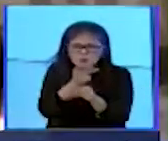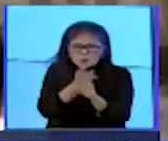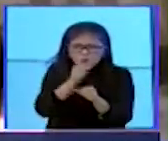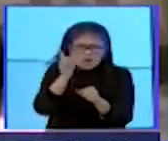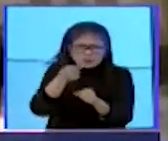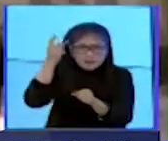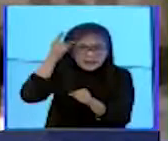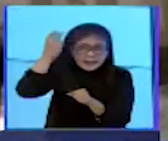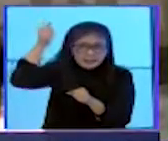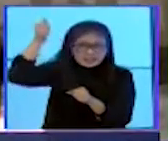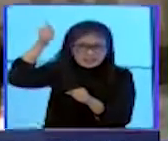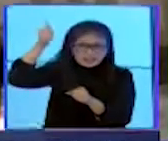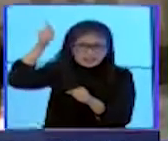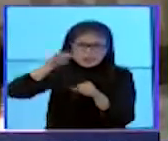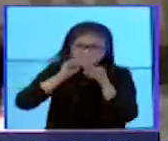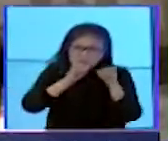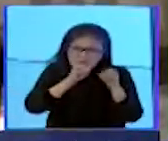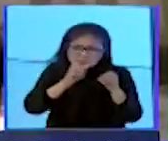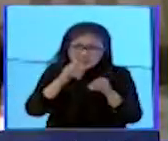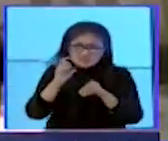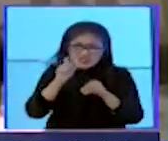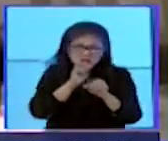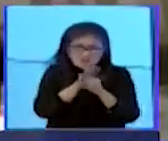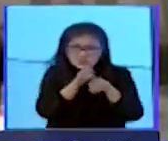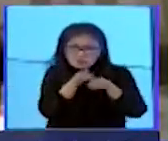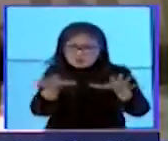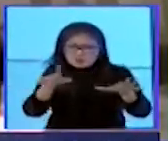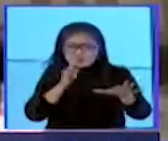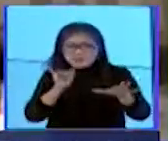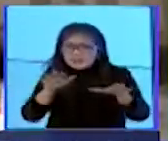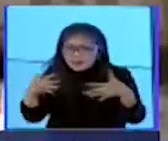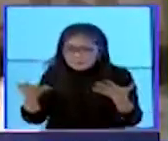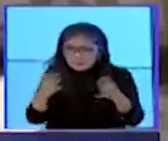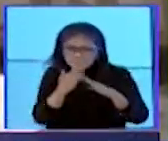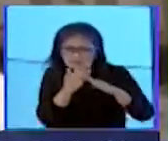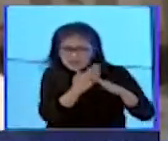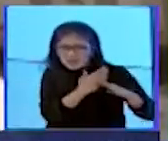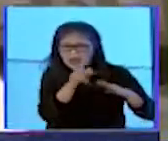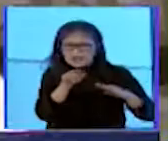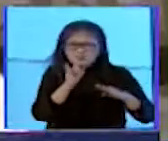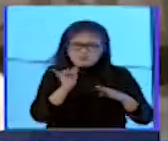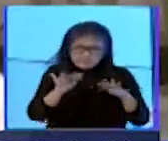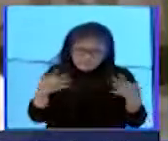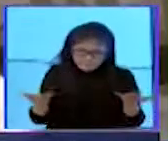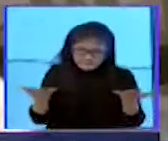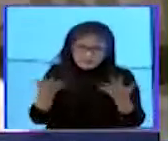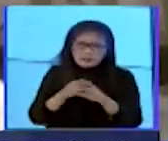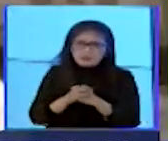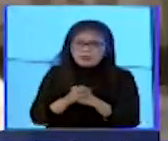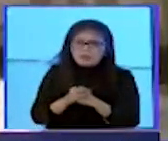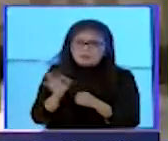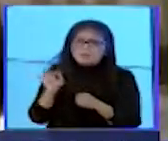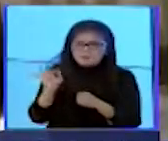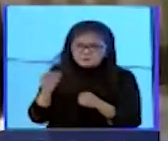mengajarkan tentang bagaimana pandemi bagaimana pencegahan pencegahan Bagaimana menjaga kesehatan seperti itu mas baik kepada jenis